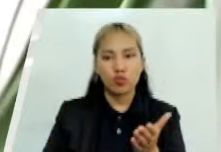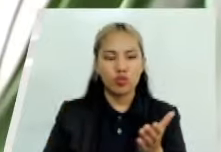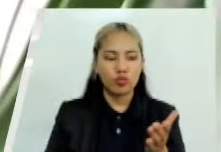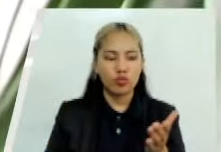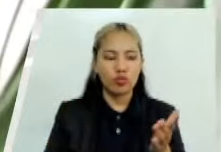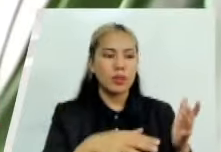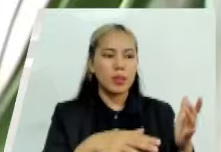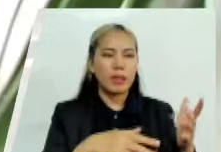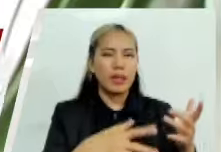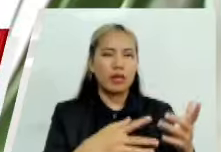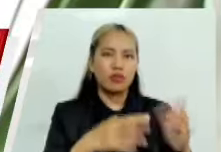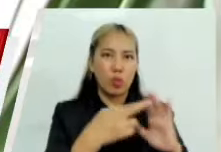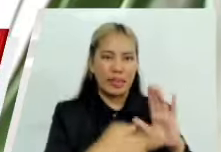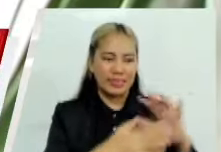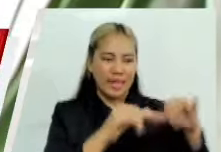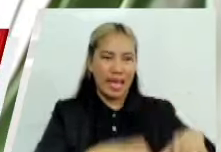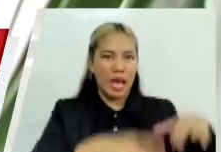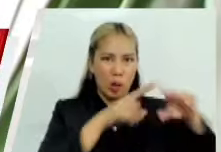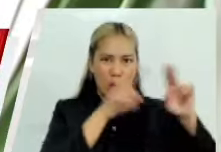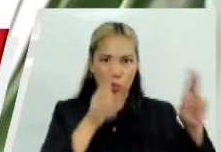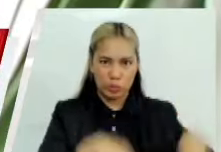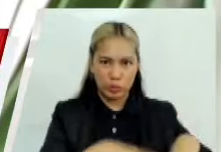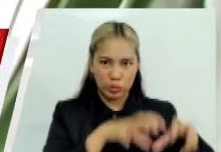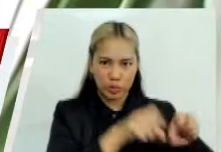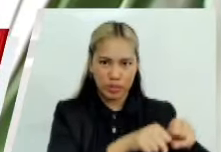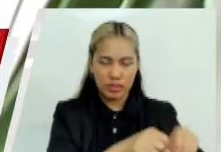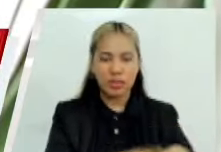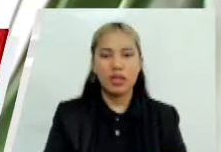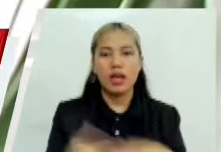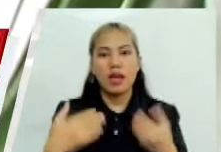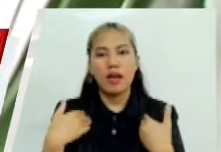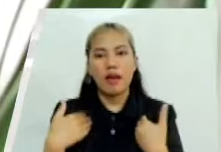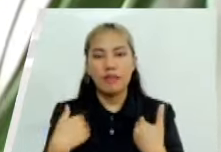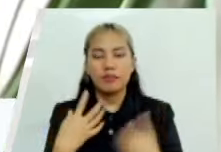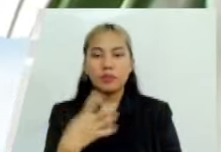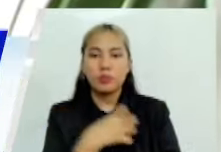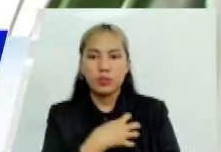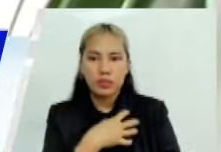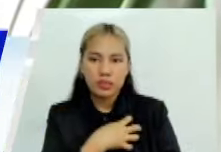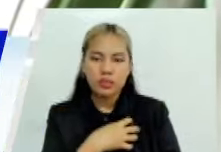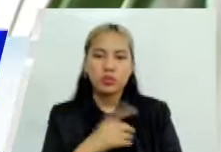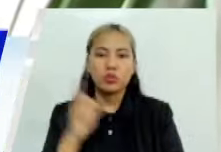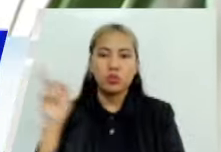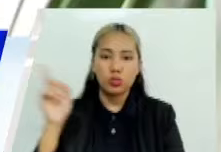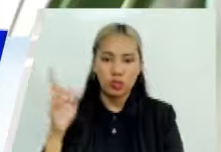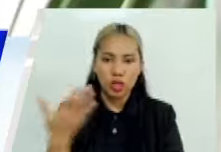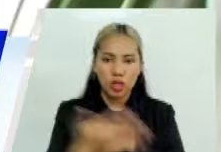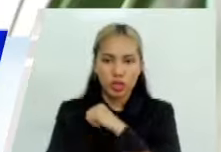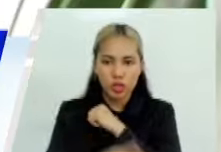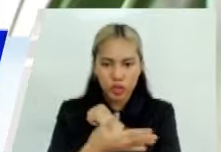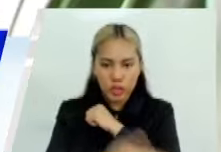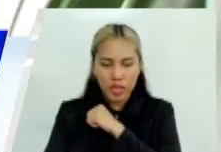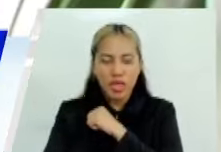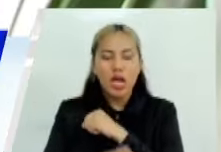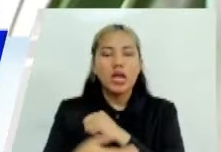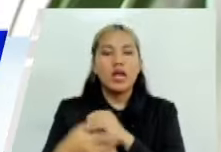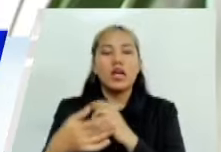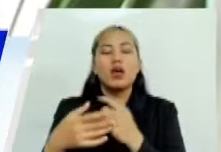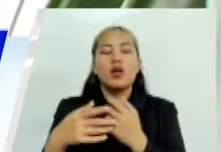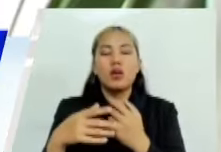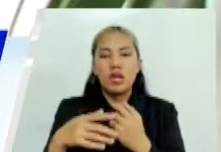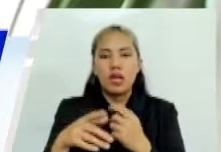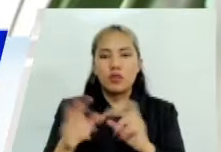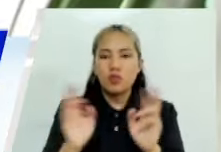mga authorities, law enforcement agencies sa Timor-Leste na laging 24 hours na nakaabang sa